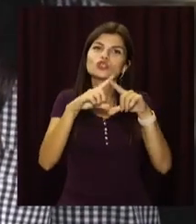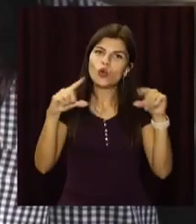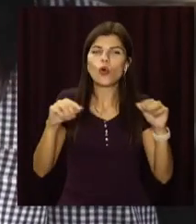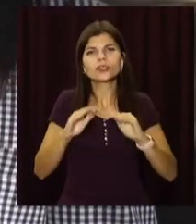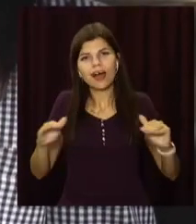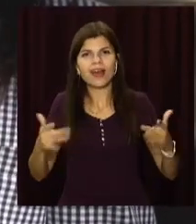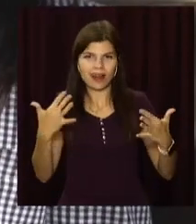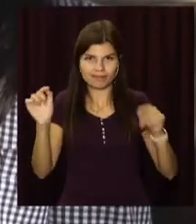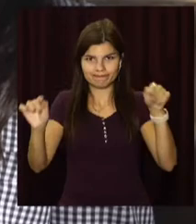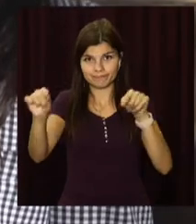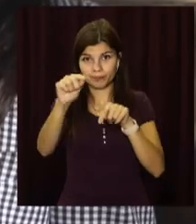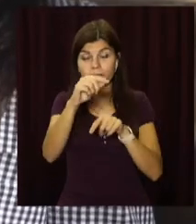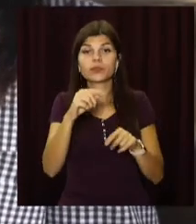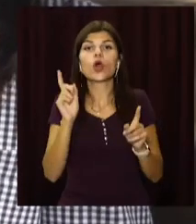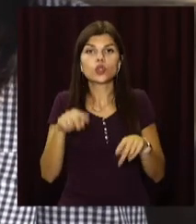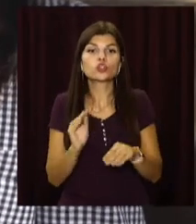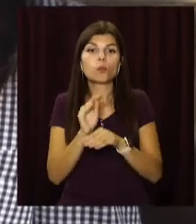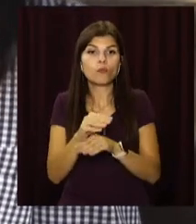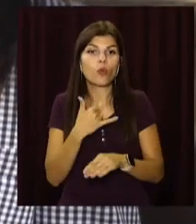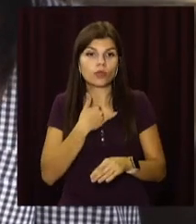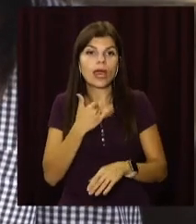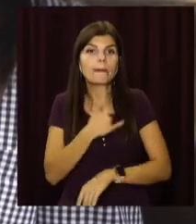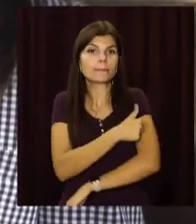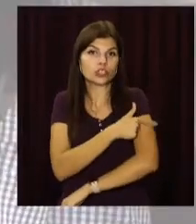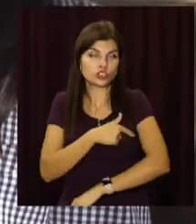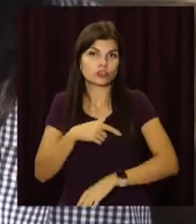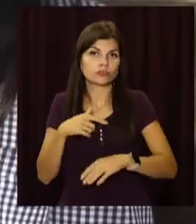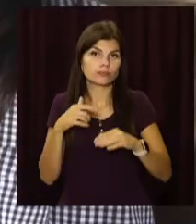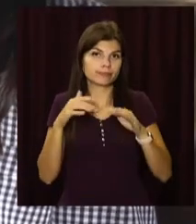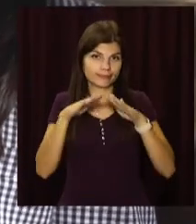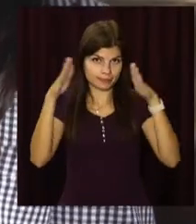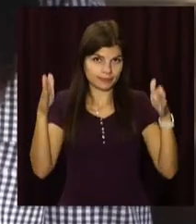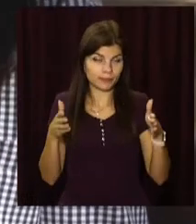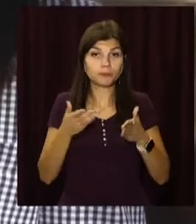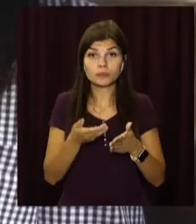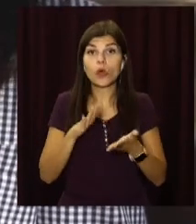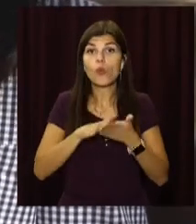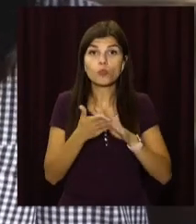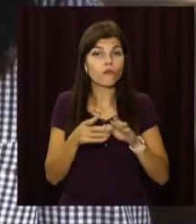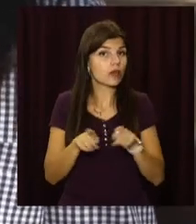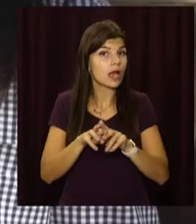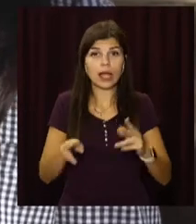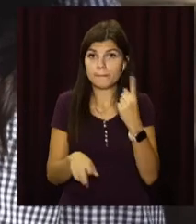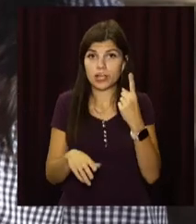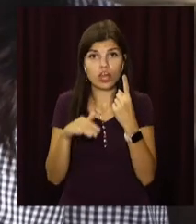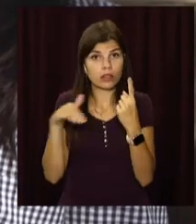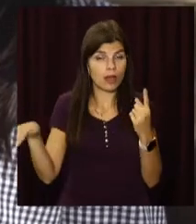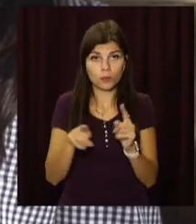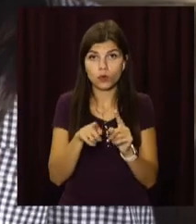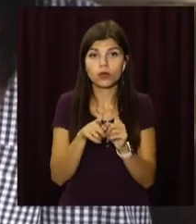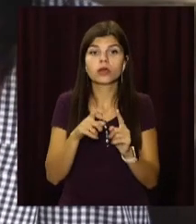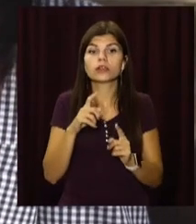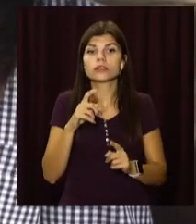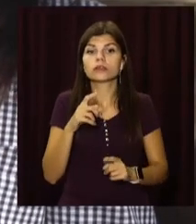і садочки, а також додаються в нас і медичні заклади. Умови такі ж, як і на першому етапі. За